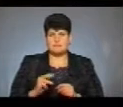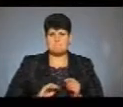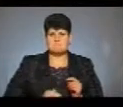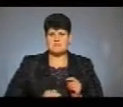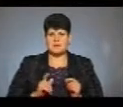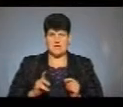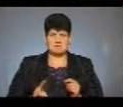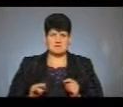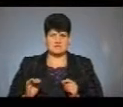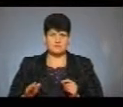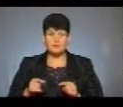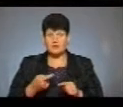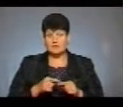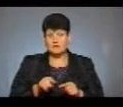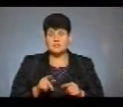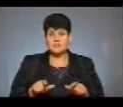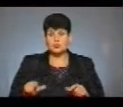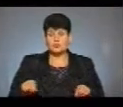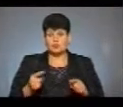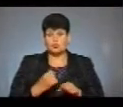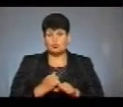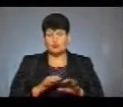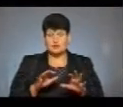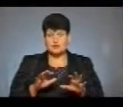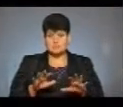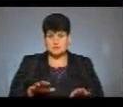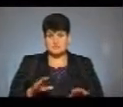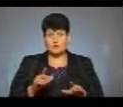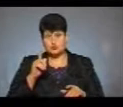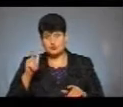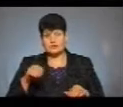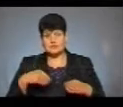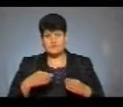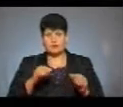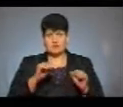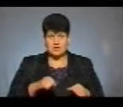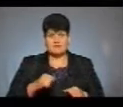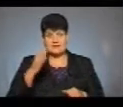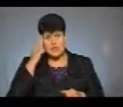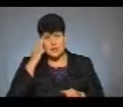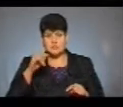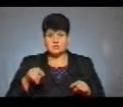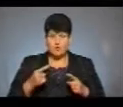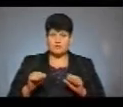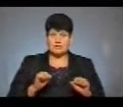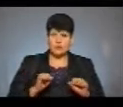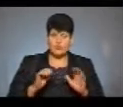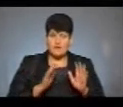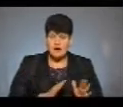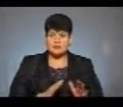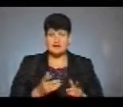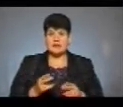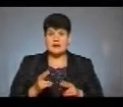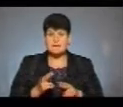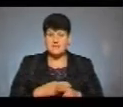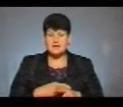підприємців. Так, ці люди створюють робочі місця. Так, Господь дав їм можливість, талант керувати, створювати, але без людей